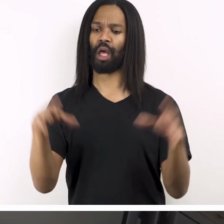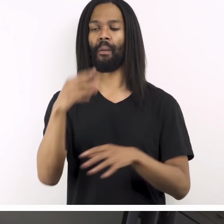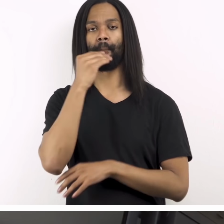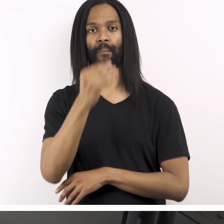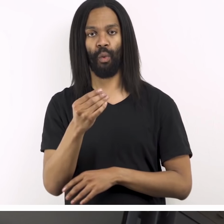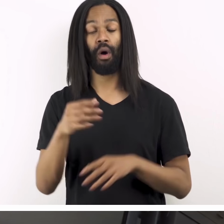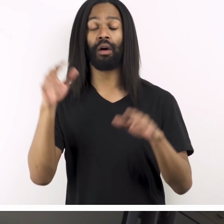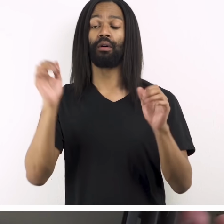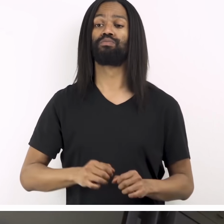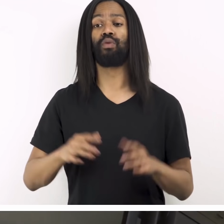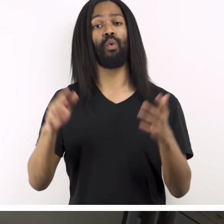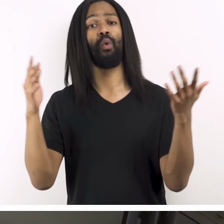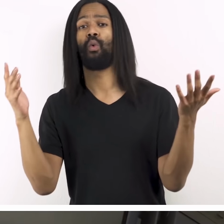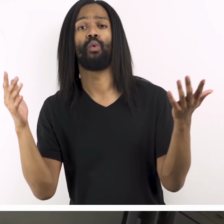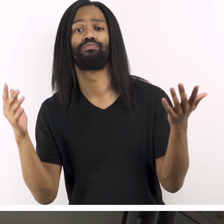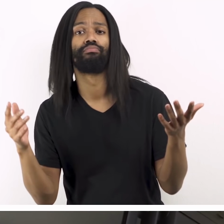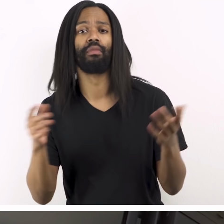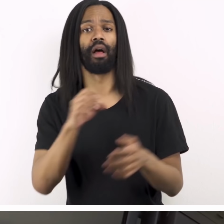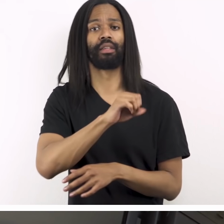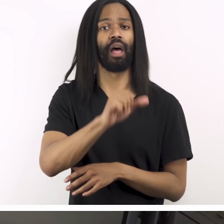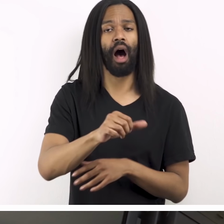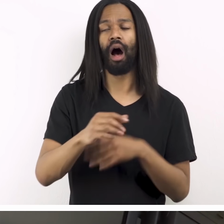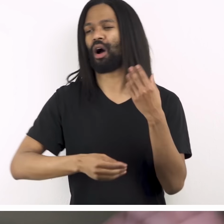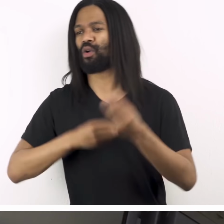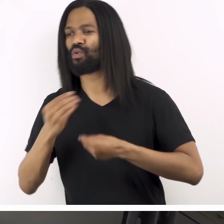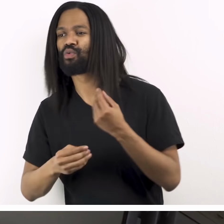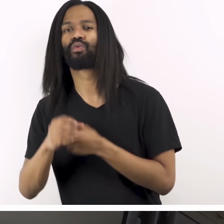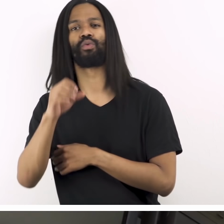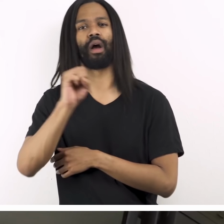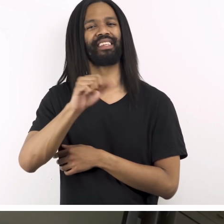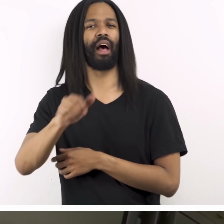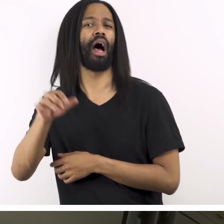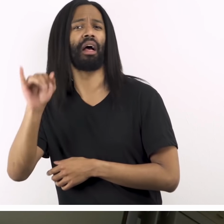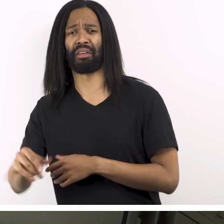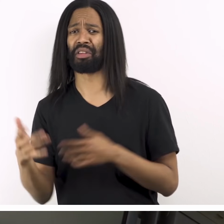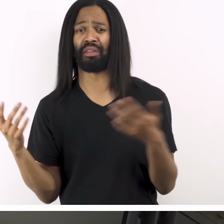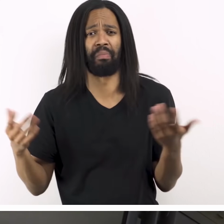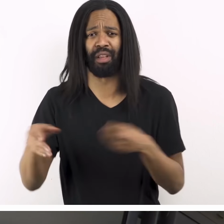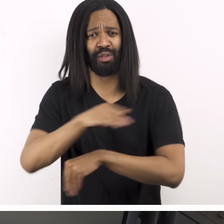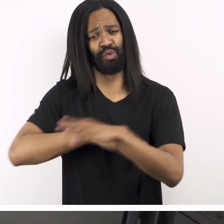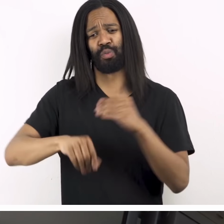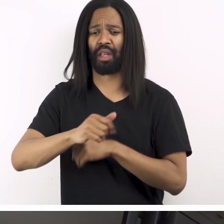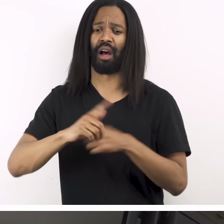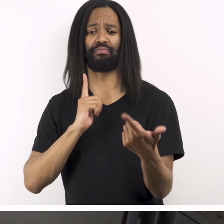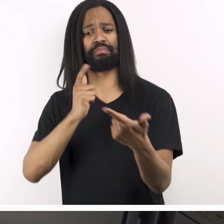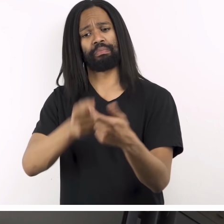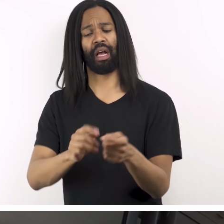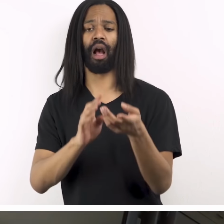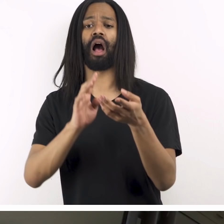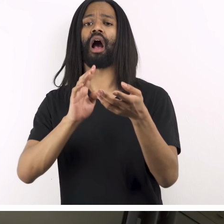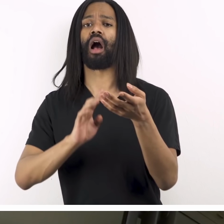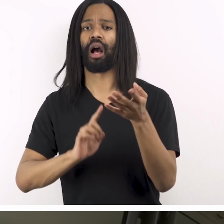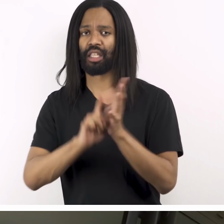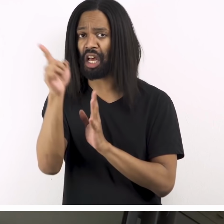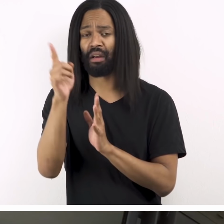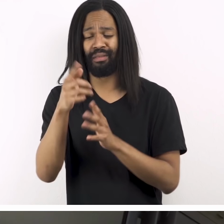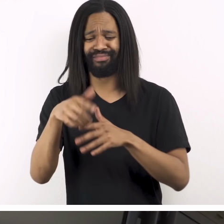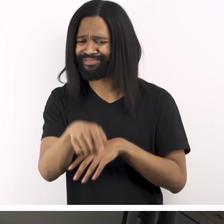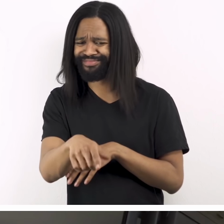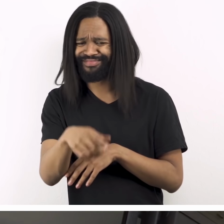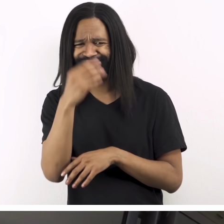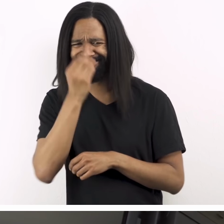puis un substrat de type aroid mix, donc substrat arracé ou arracé intermédiaire, ça lui va très très bien, il s'en fiche. Et